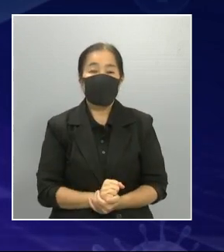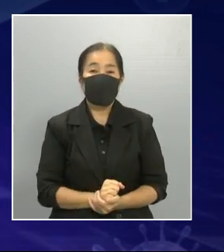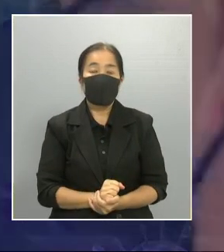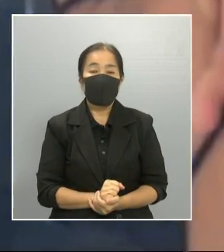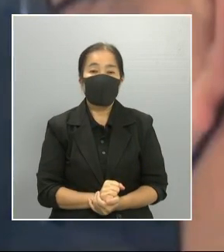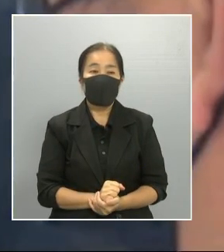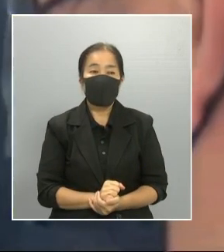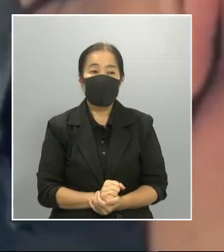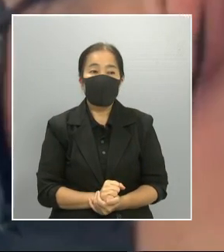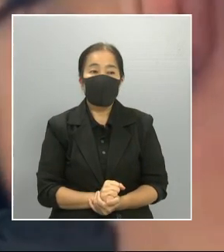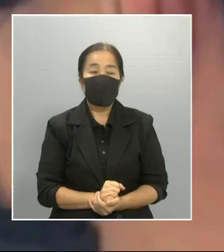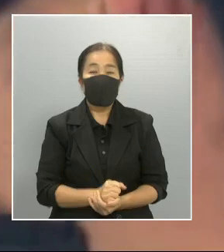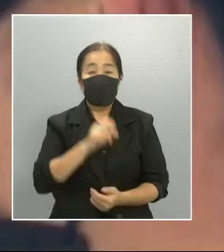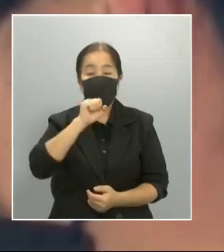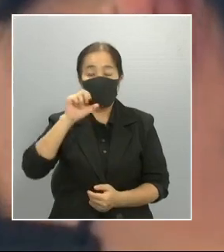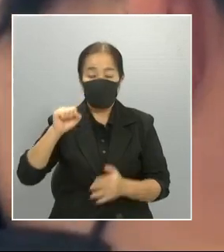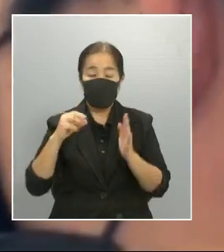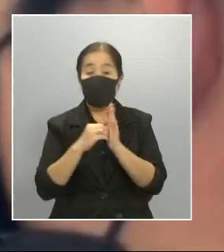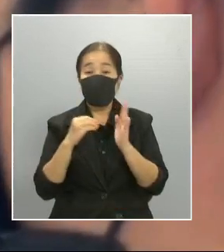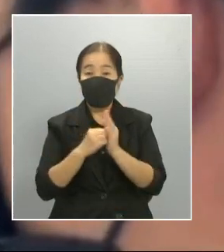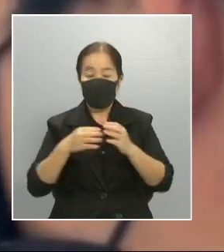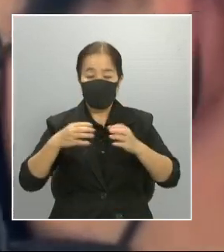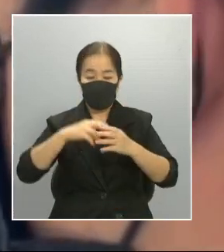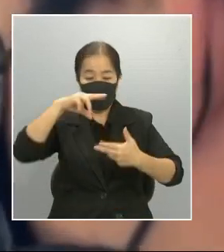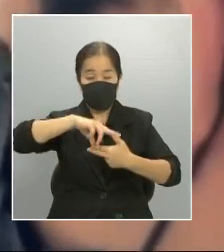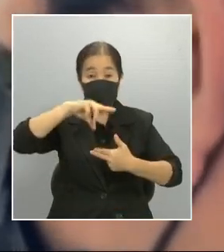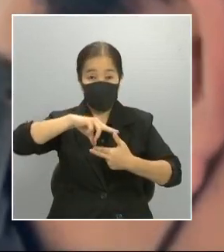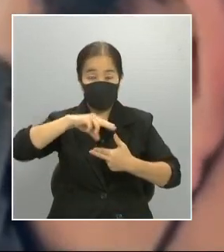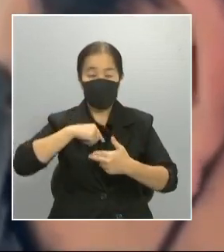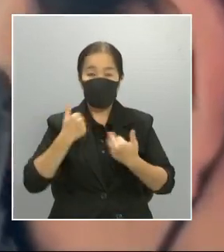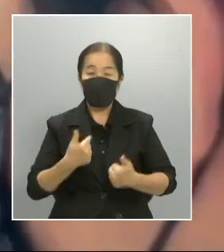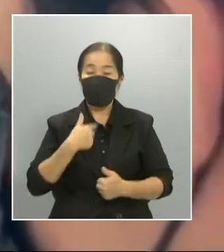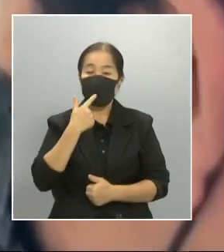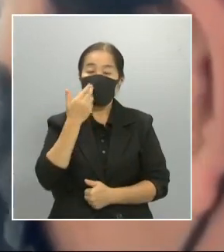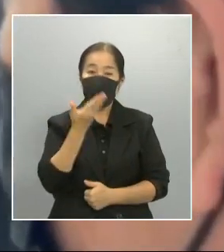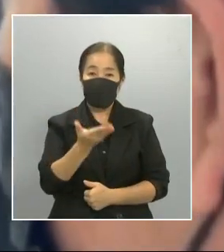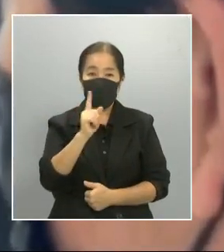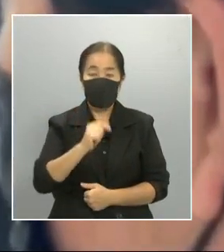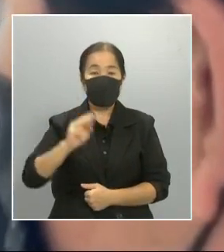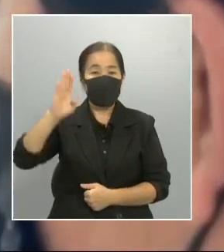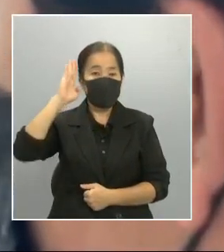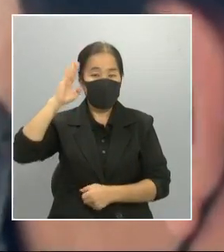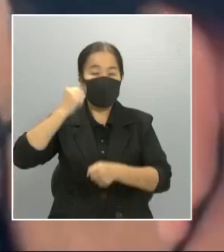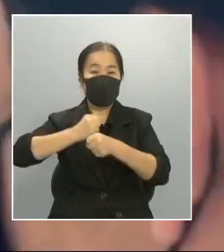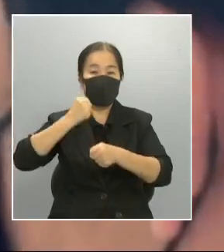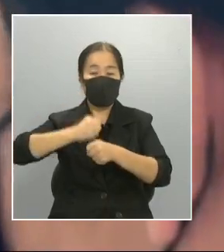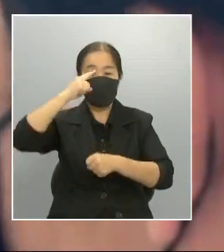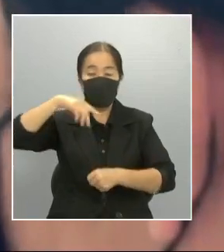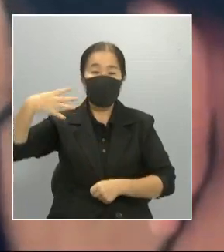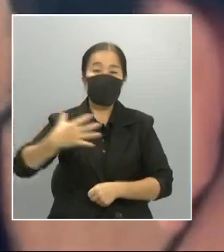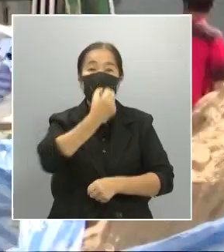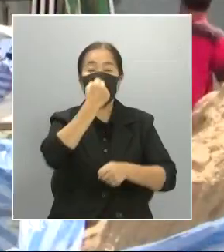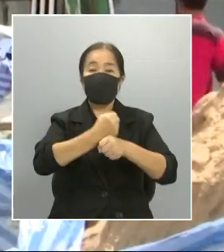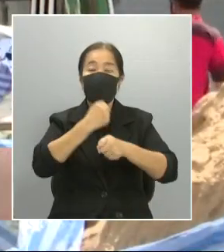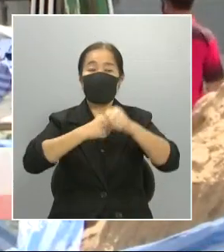ด้านนายสิรเชิญจากคณะครับส.ส.กทมพรรคพลังประชารัฐก็ออกมาเรียกร้องนะบอกว่าให้บริษัทอิตาเลียนไทยดีเวล๊อปเมนต์จำกัดมหาชน